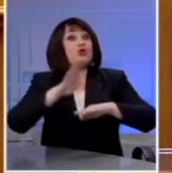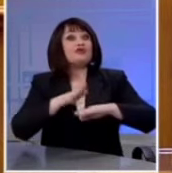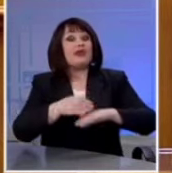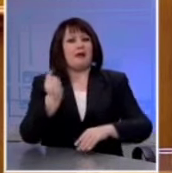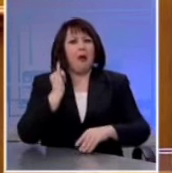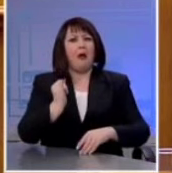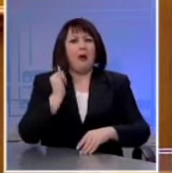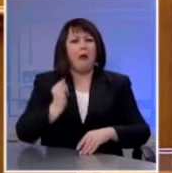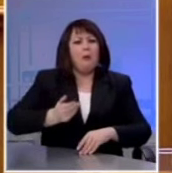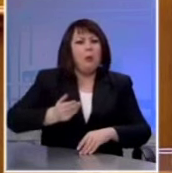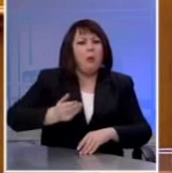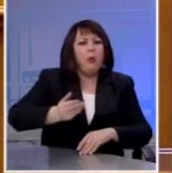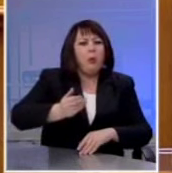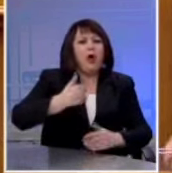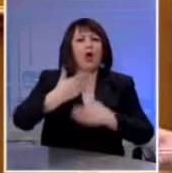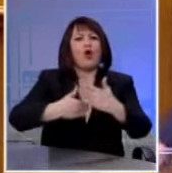Ποιος καθυστερεί και για ποιο λόγο.